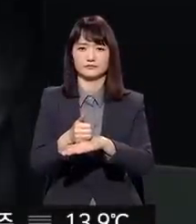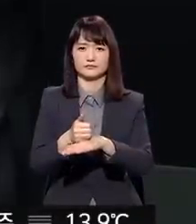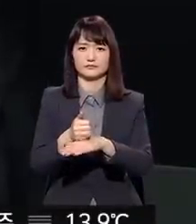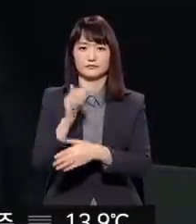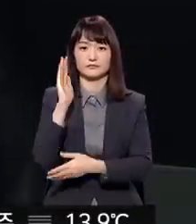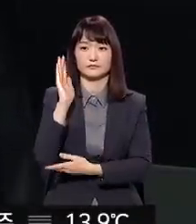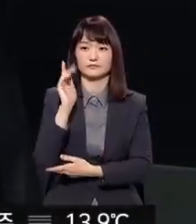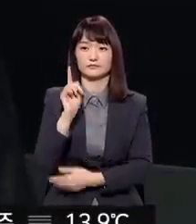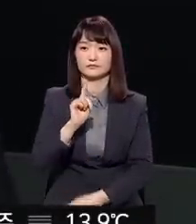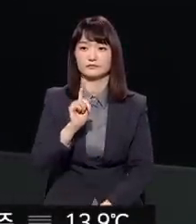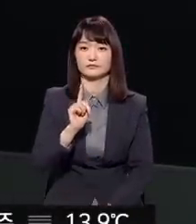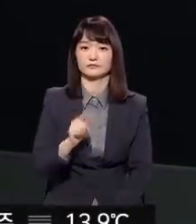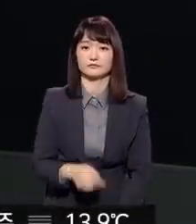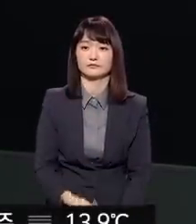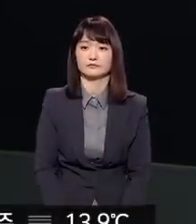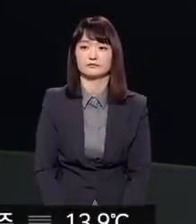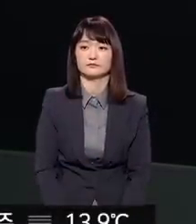가보죠.